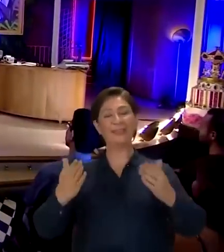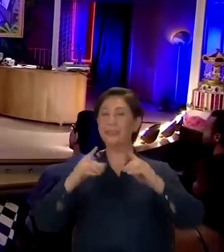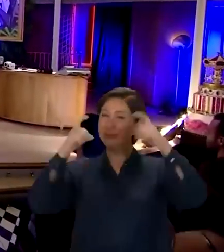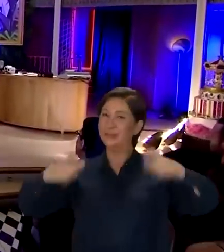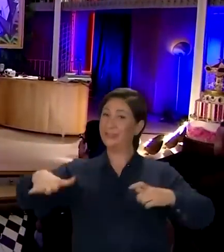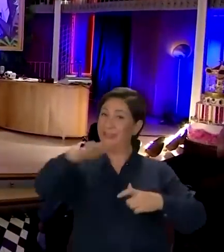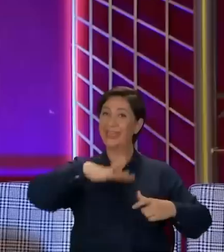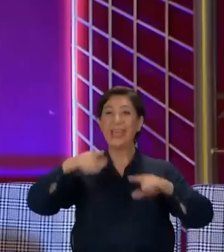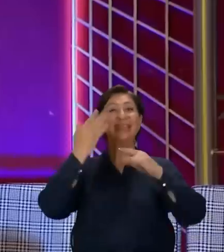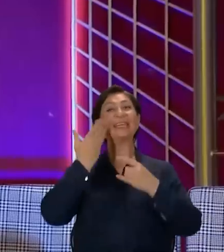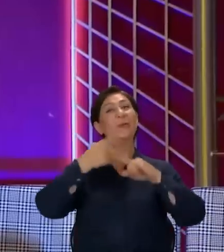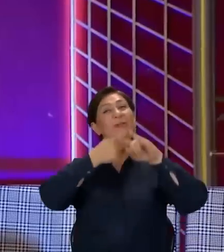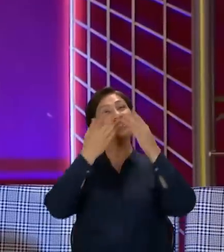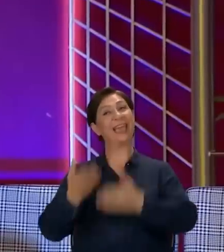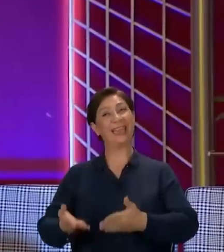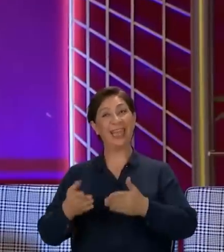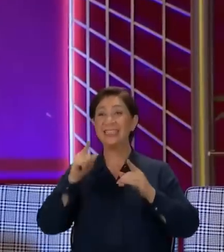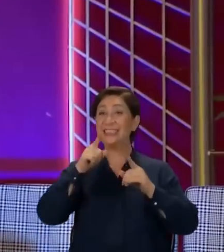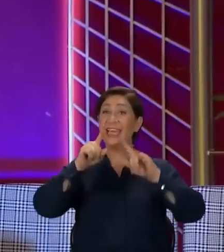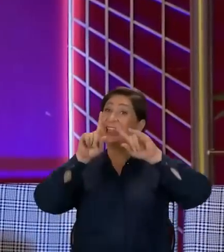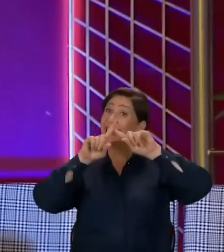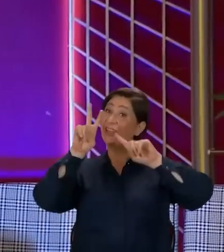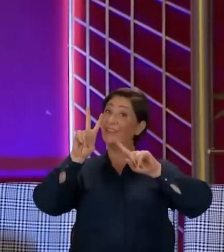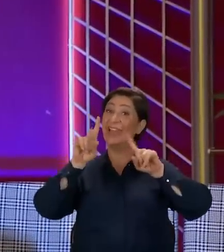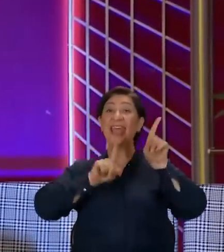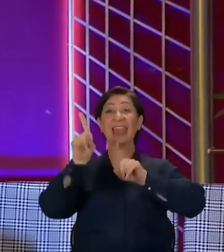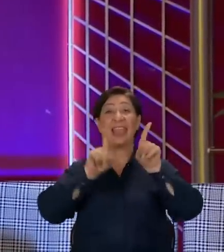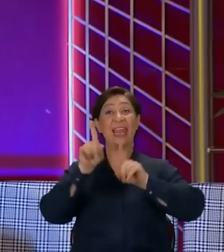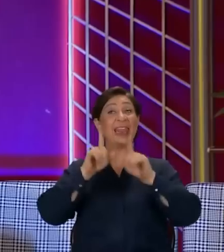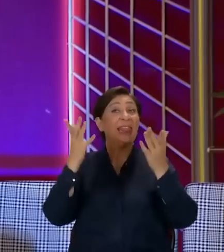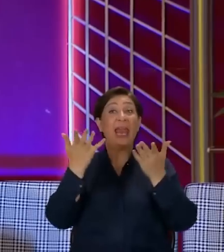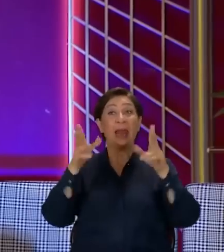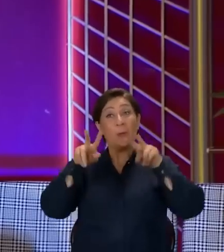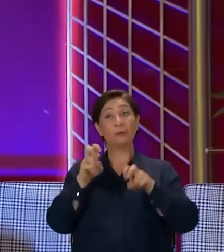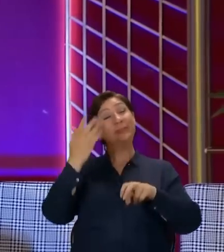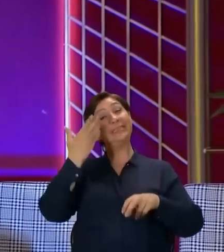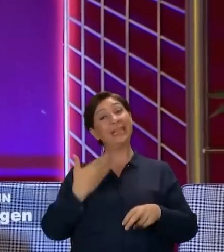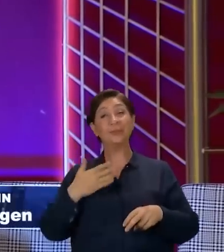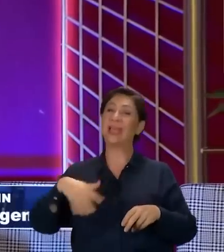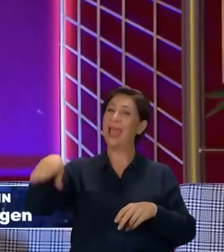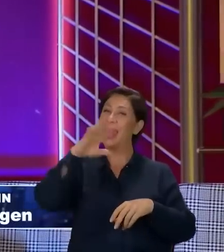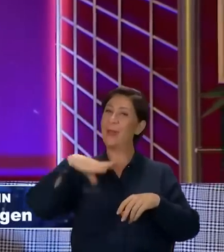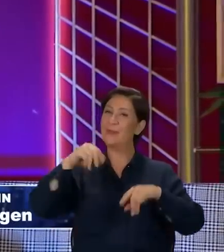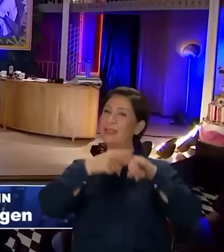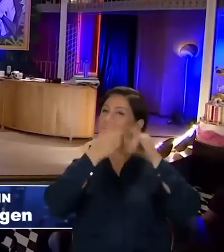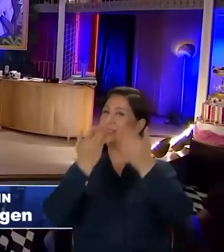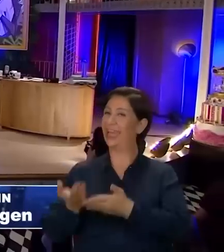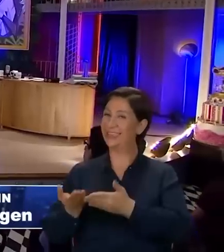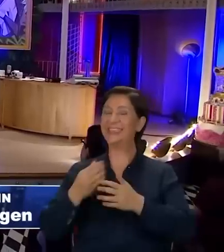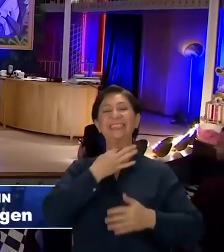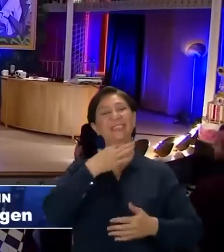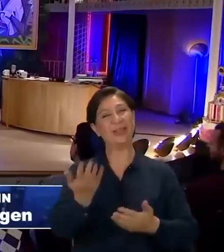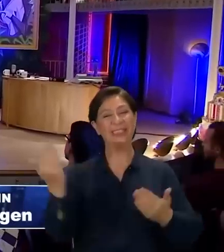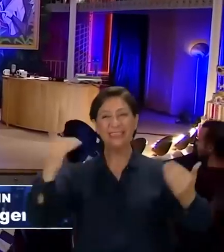Stüdyodaki seyircilerimiz hoş geldi. Sizler de ekranlarınızın başına, internetin nerenin başında duruyorsanız hoş geldiniz.